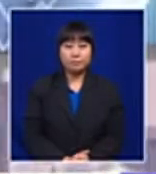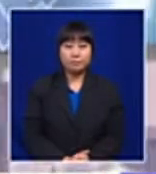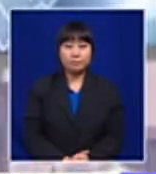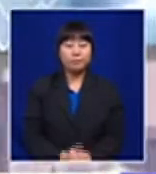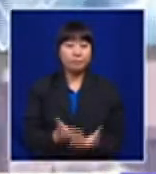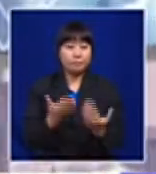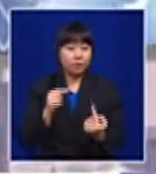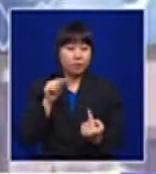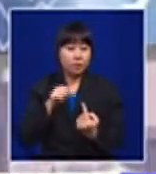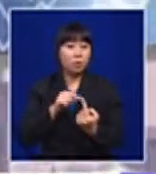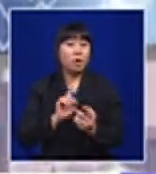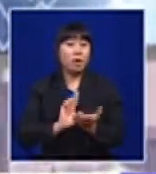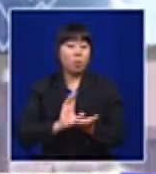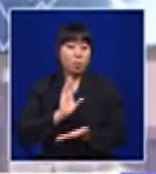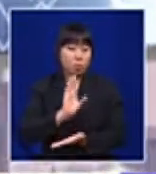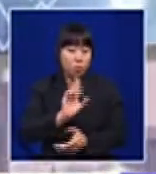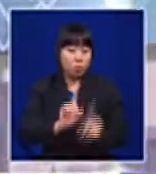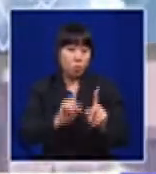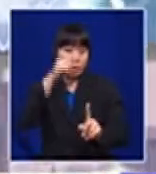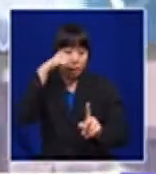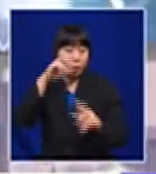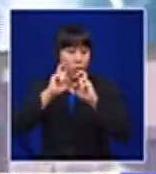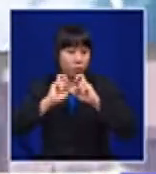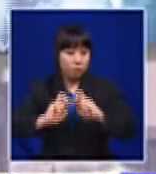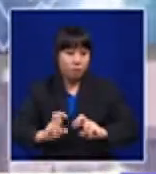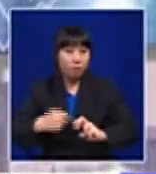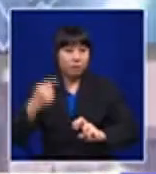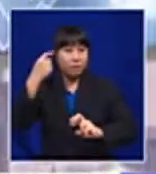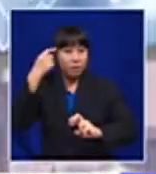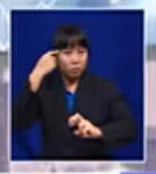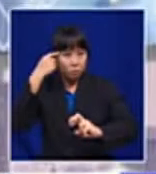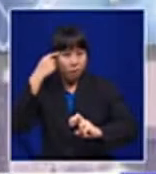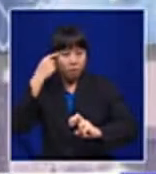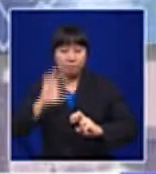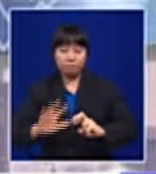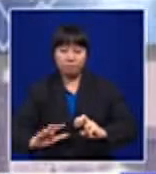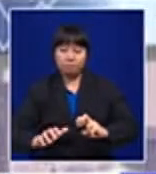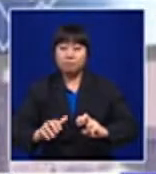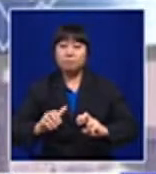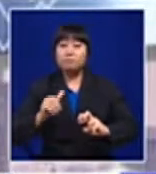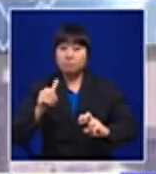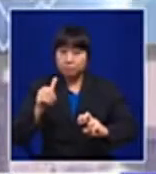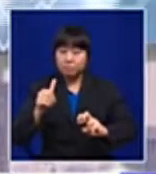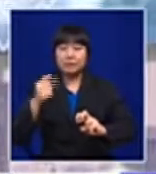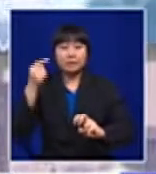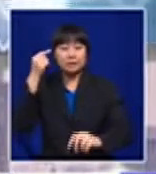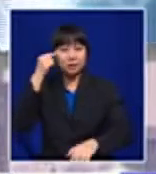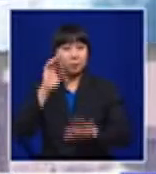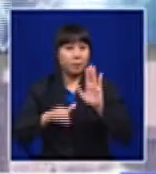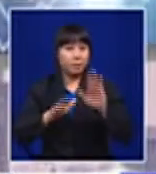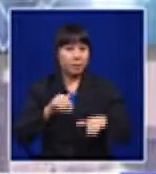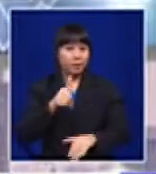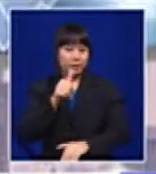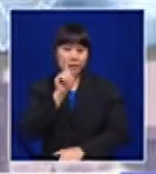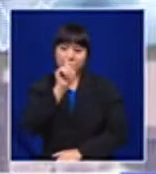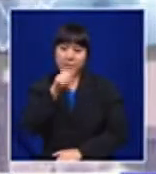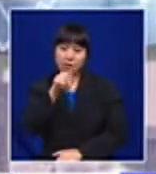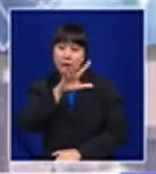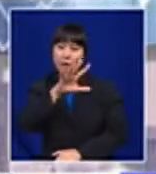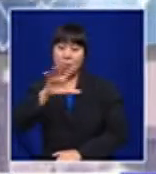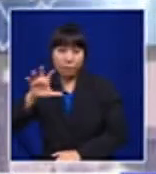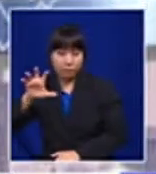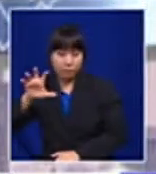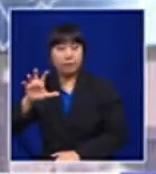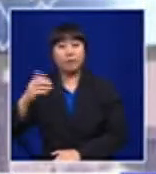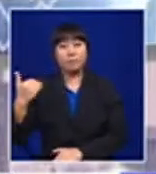ด้านแนวโน้มการลงทุนในตลาดหุ้นไทยนักวิเคราะห์ก็มองว่าจะกลับมาอยู่ในทิศทางที่ดีนะคะดัชนีน่าจะยืนได้ที่ระดับ 1,500 จุด